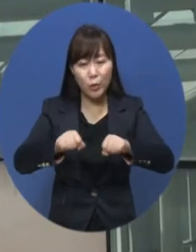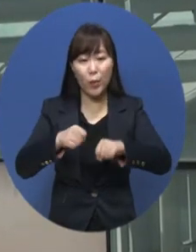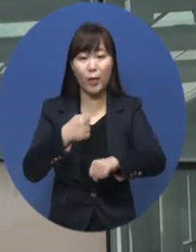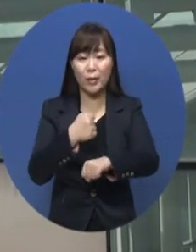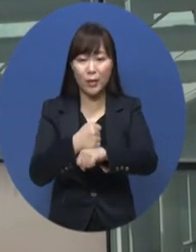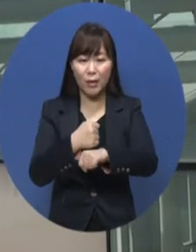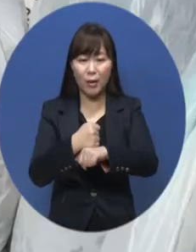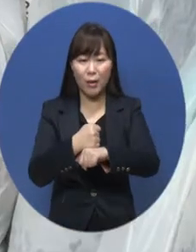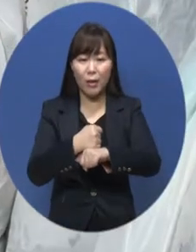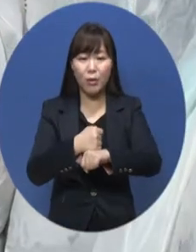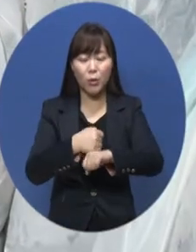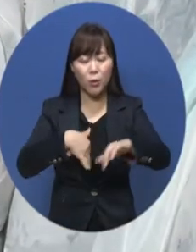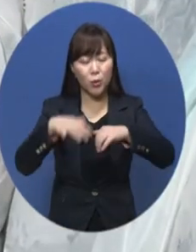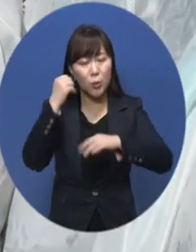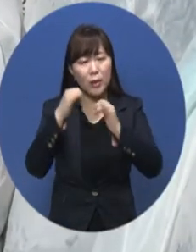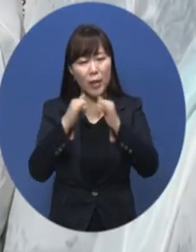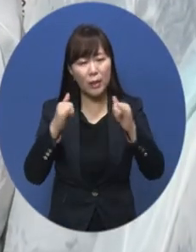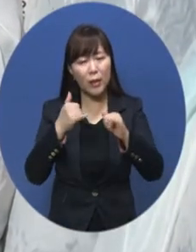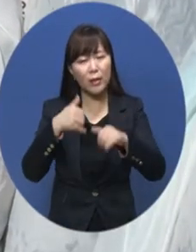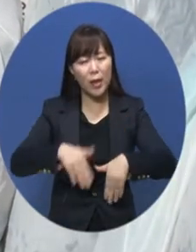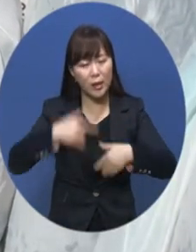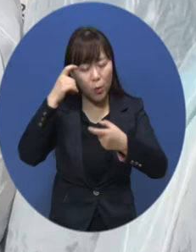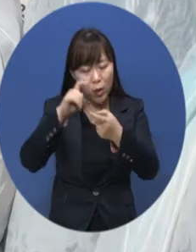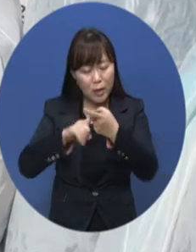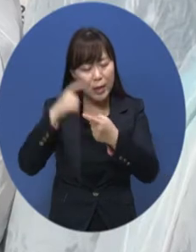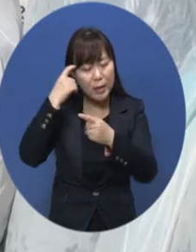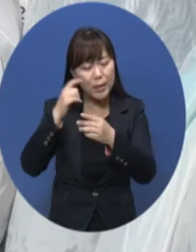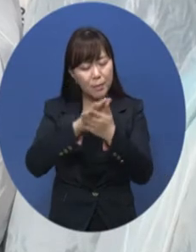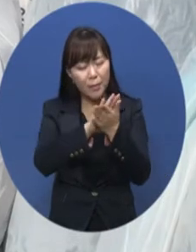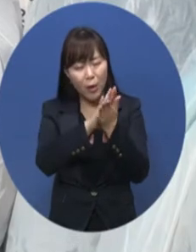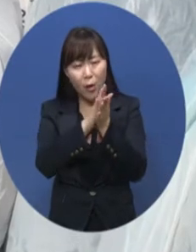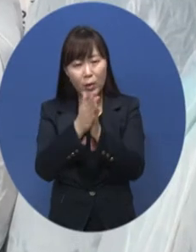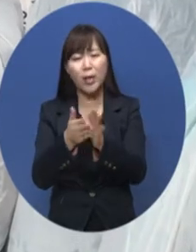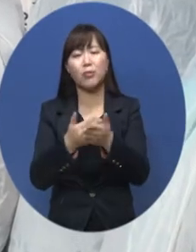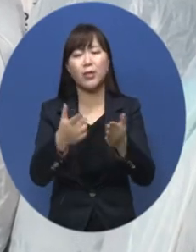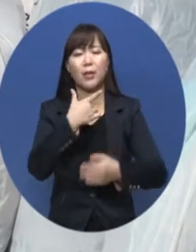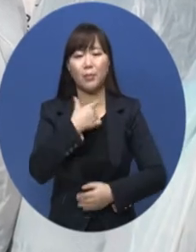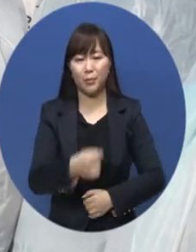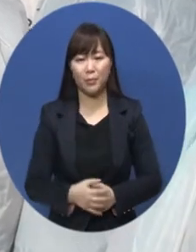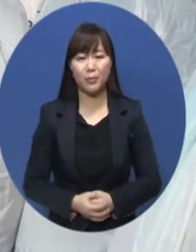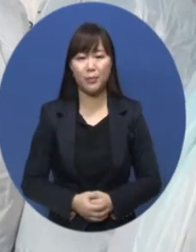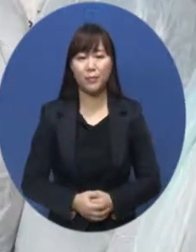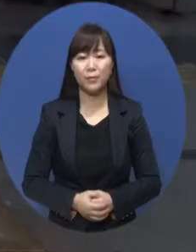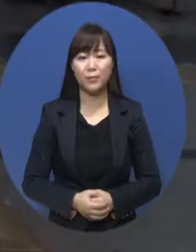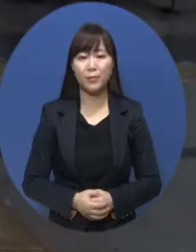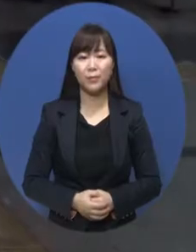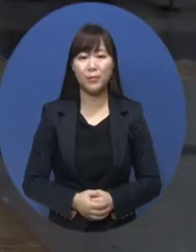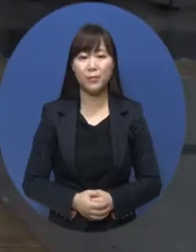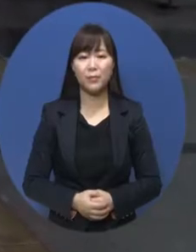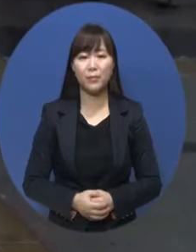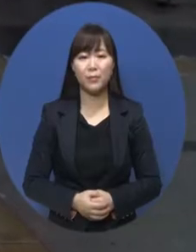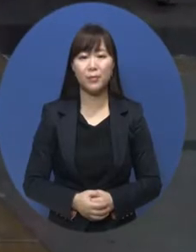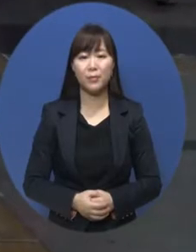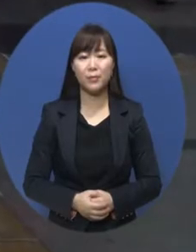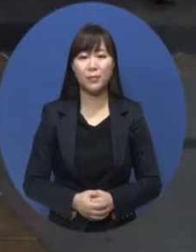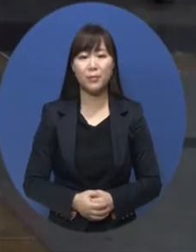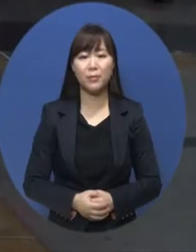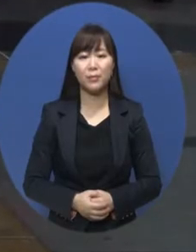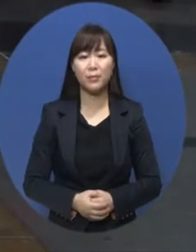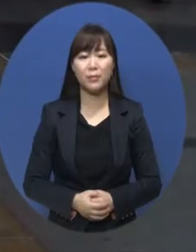실시하여 노숙인에 대한 따뜻한 관심과 인식 변화를 가져오길 소망하고 있습니다. 복지TV